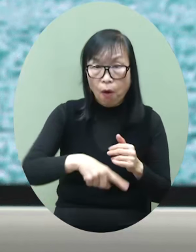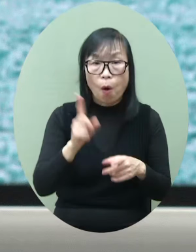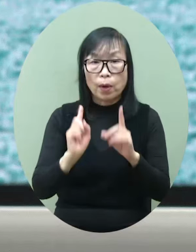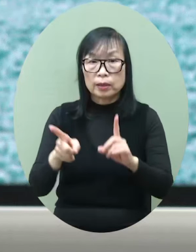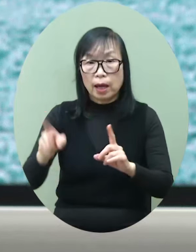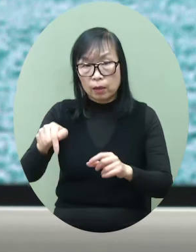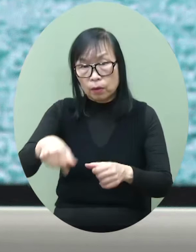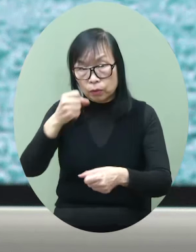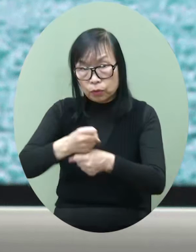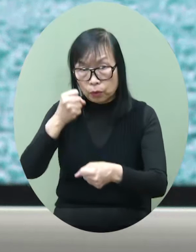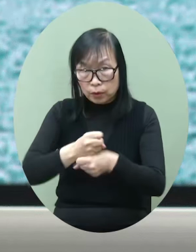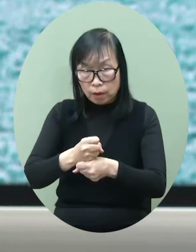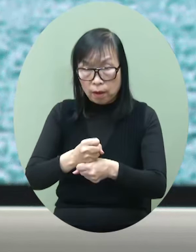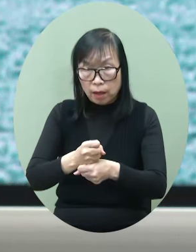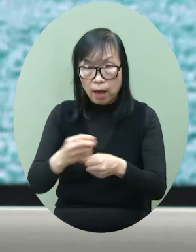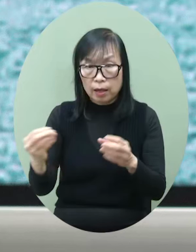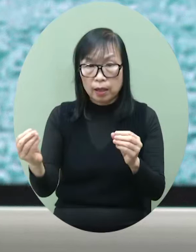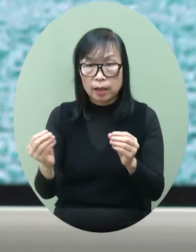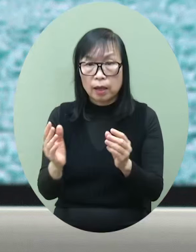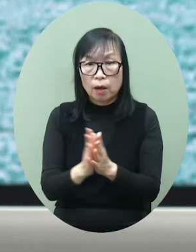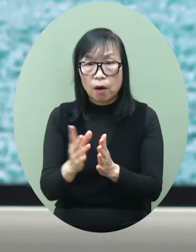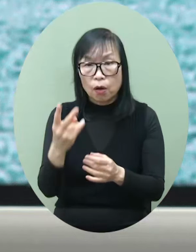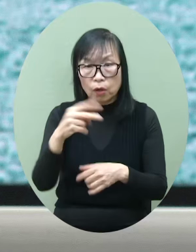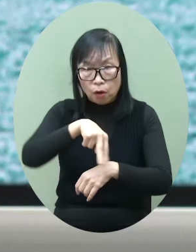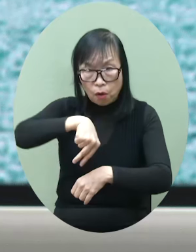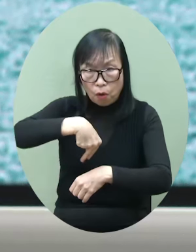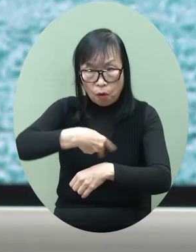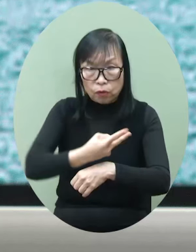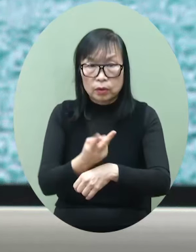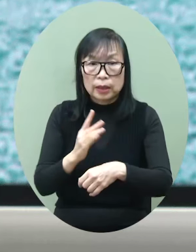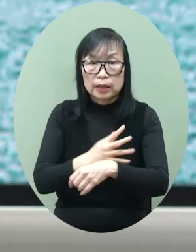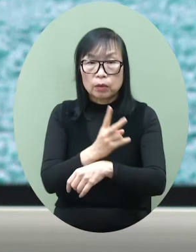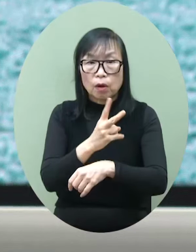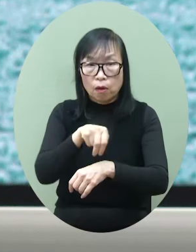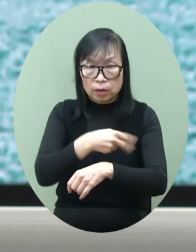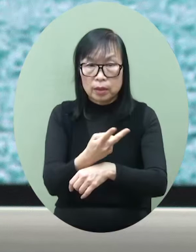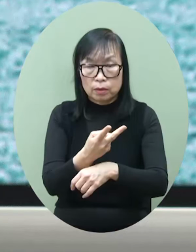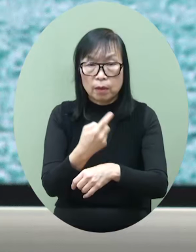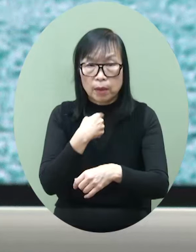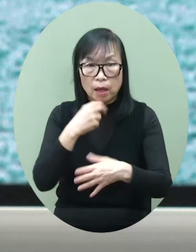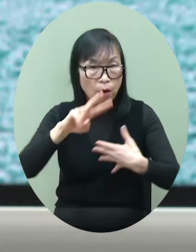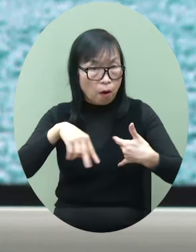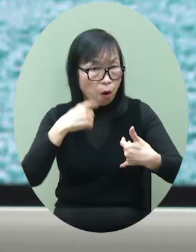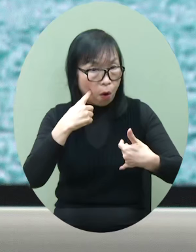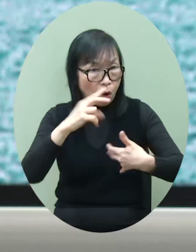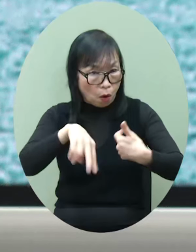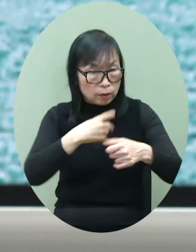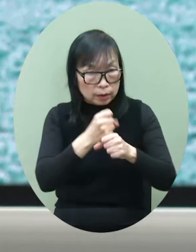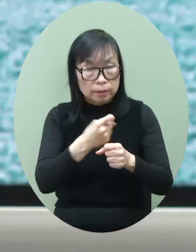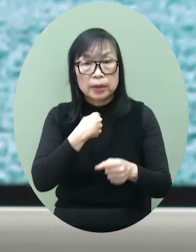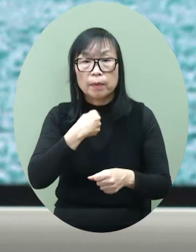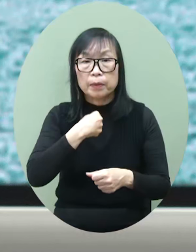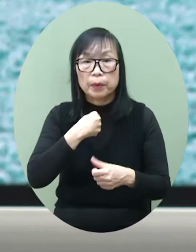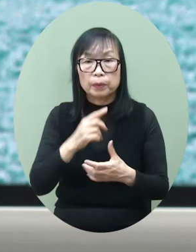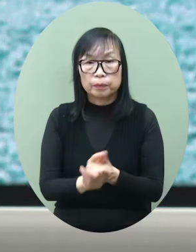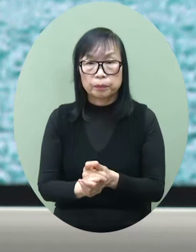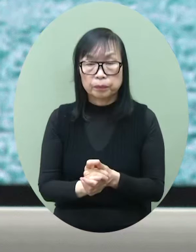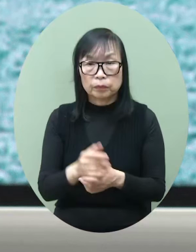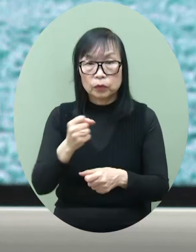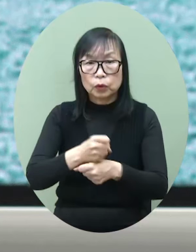工作的人士累積去過兩個小時以上都需要接受強制檢測的另外那個工作的